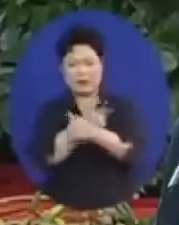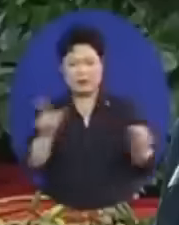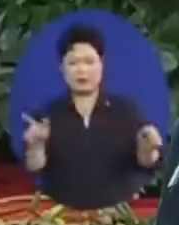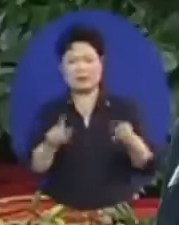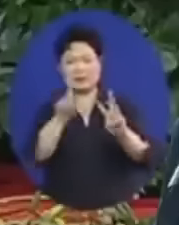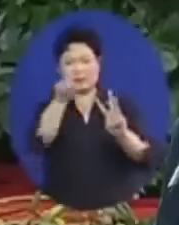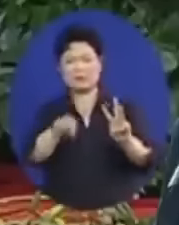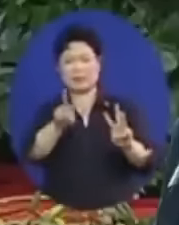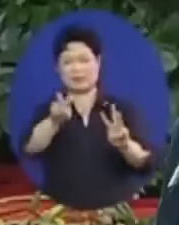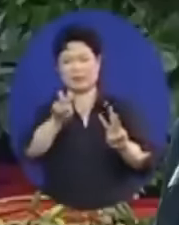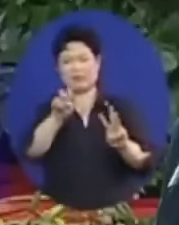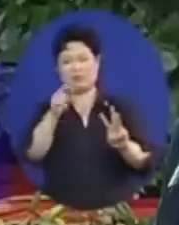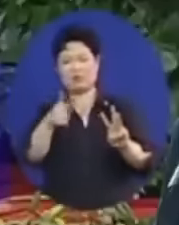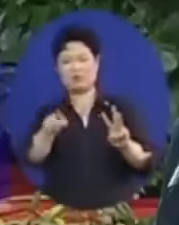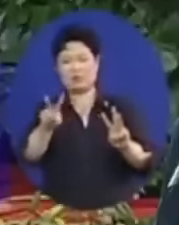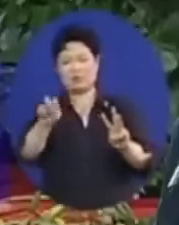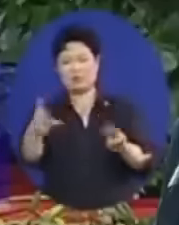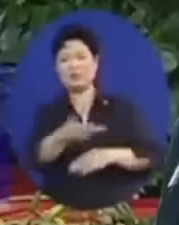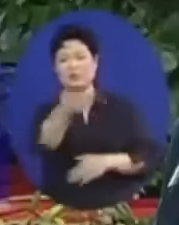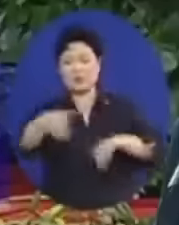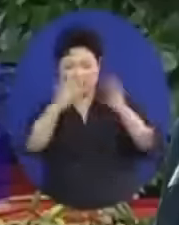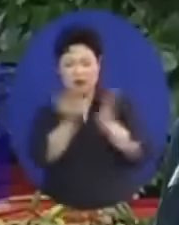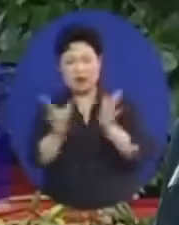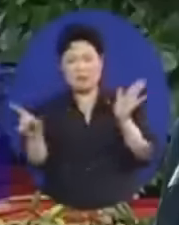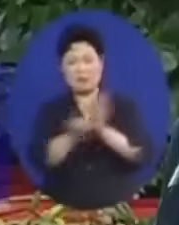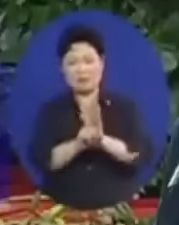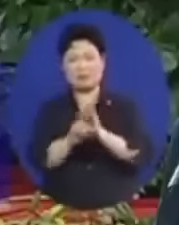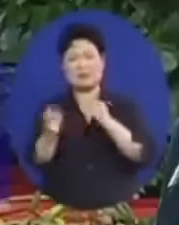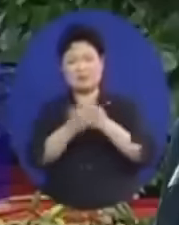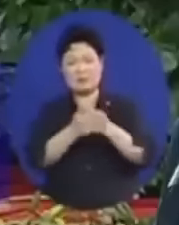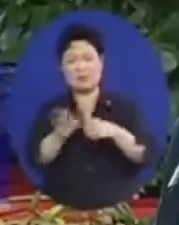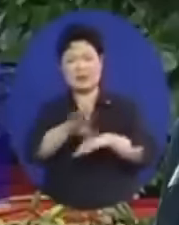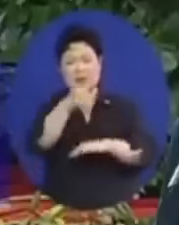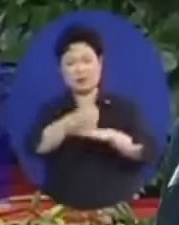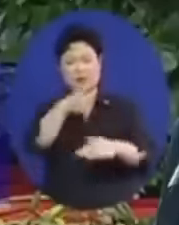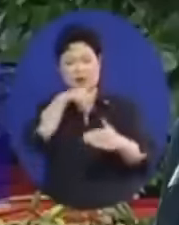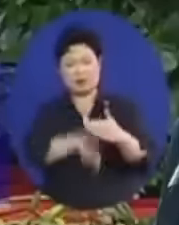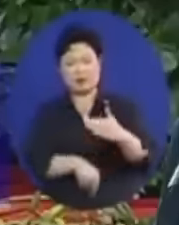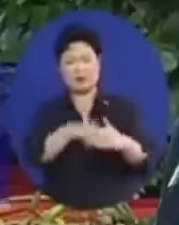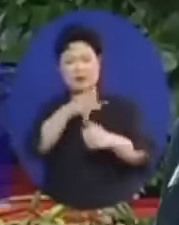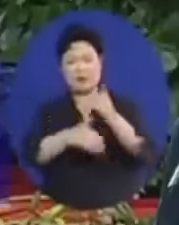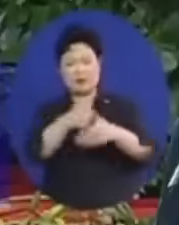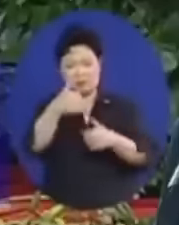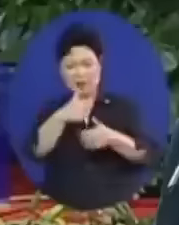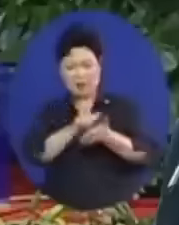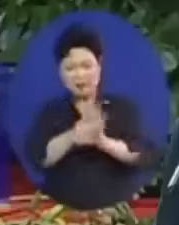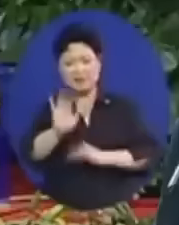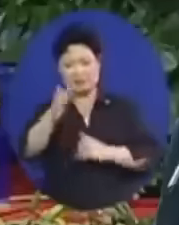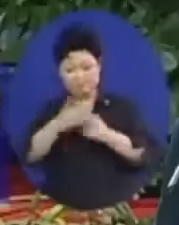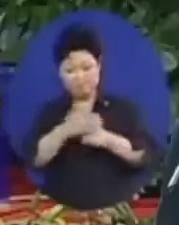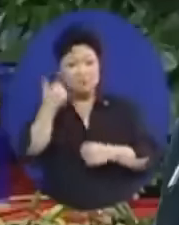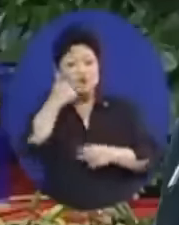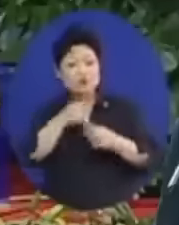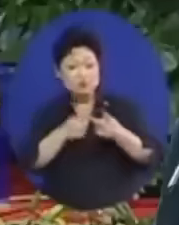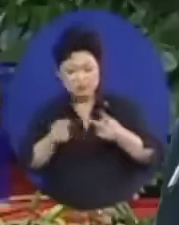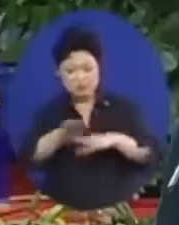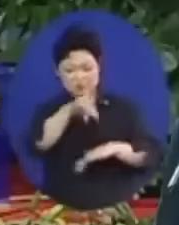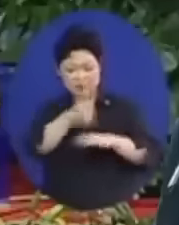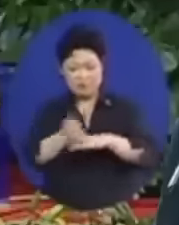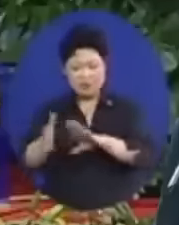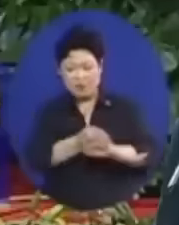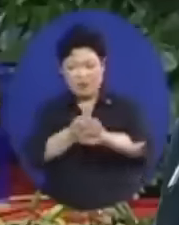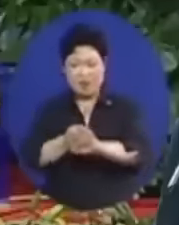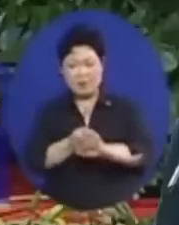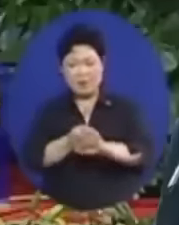3장 26절로 27절에 너희가 다 믿음으로 말미암아 그리스도 예수 안에서 하나님의 아들이 되었으니 누구든지 그리스도와